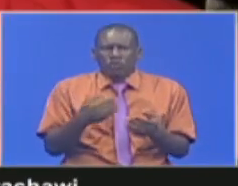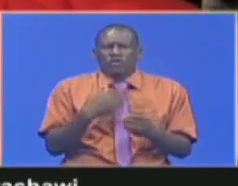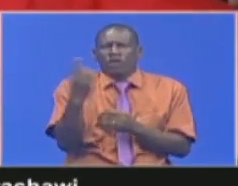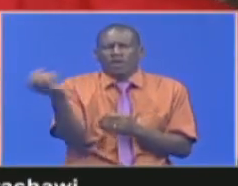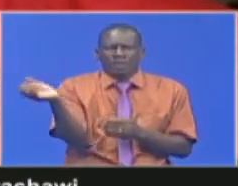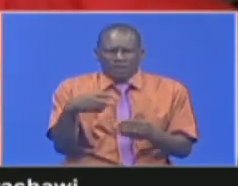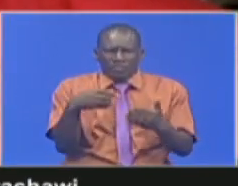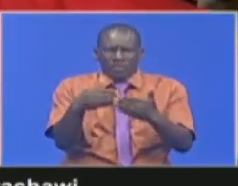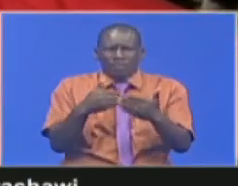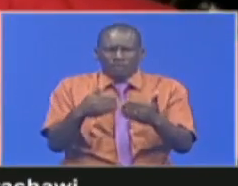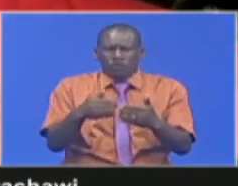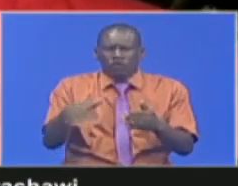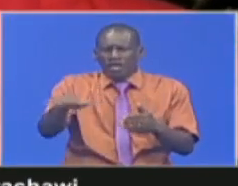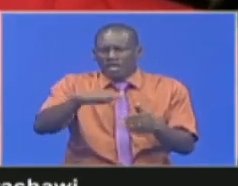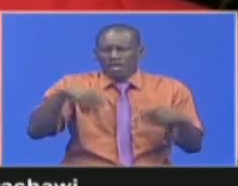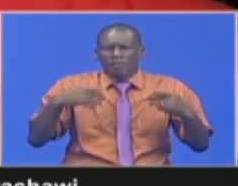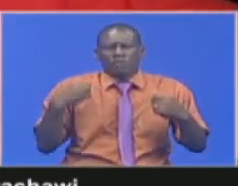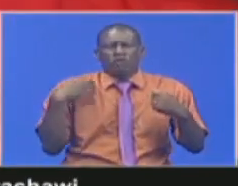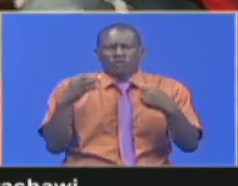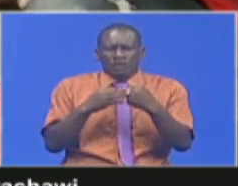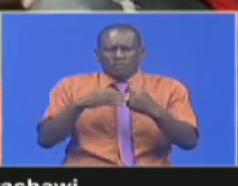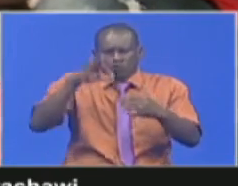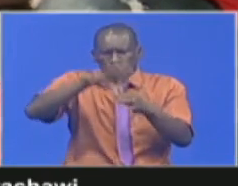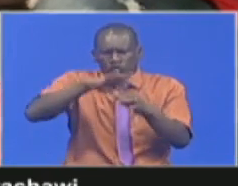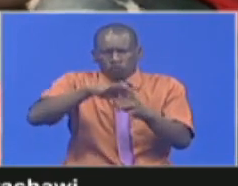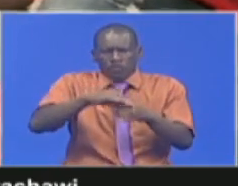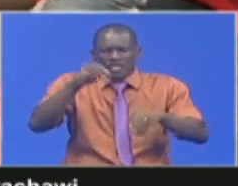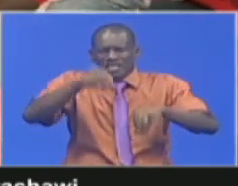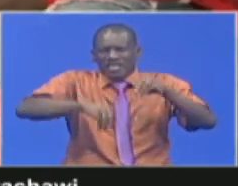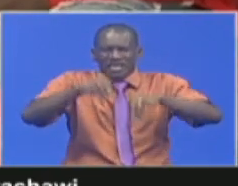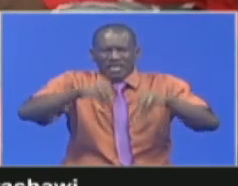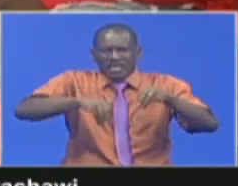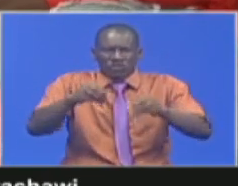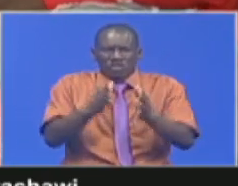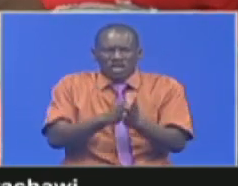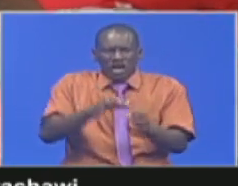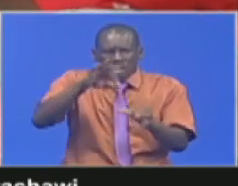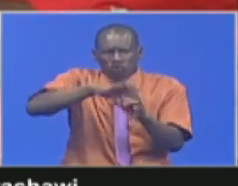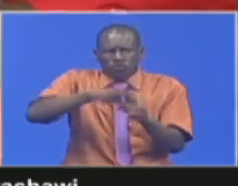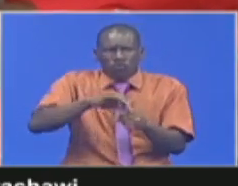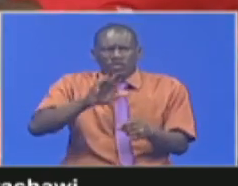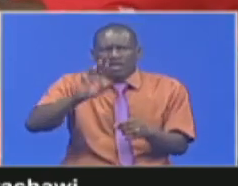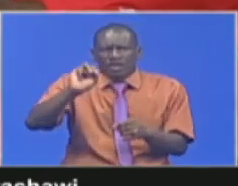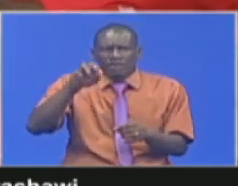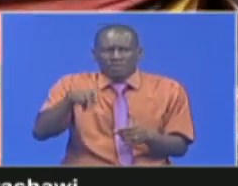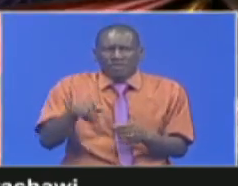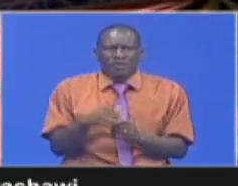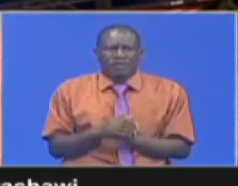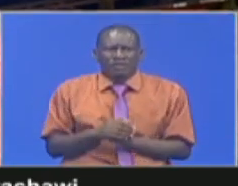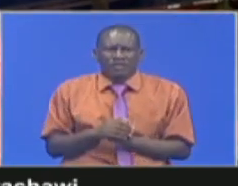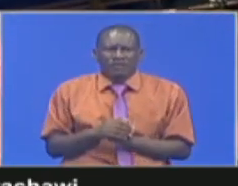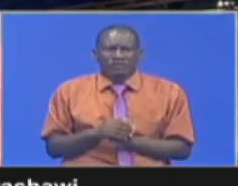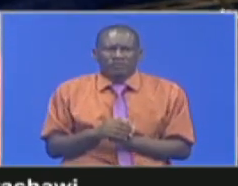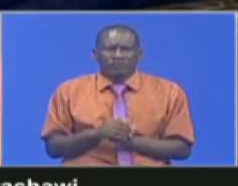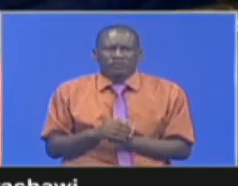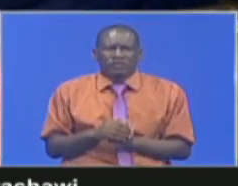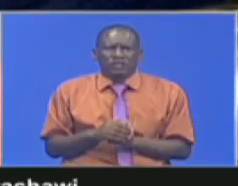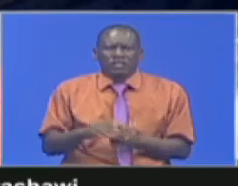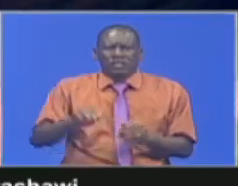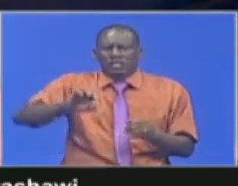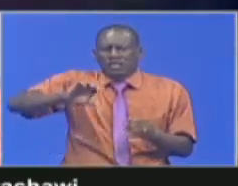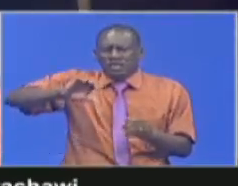mmoja kabla wakaazi wa Kibra kupiga kura kwenye uchaguzi mdogo na kumchagua mbunge wao. Kiti cha ubunge